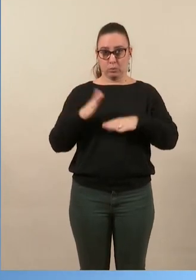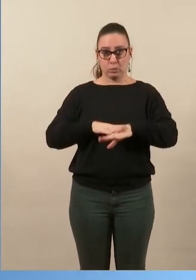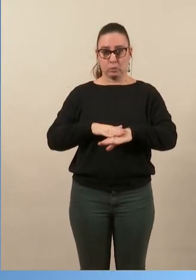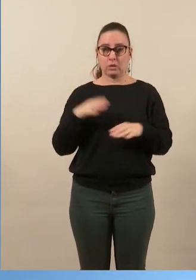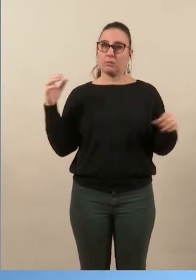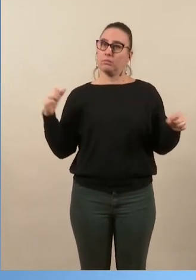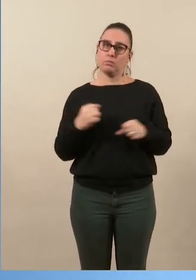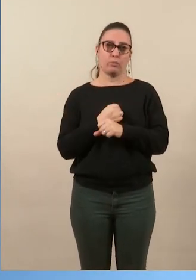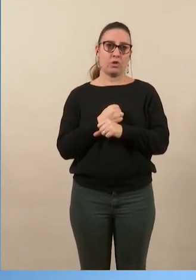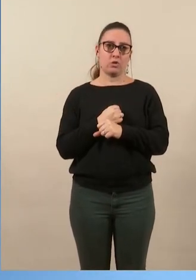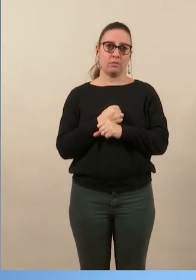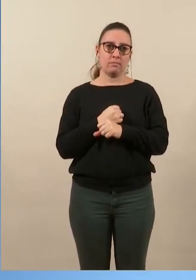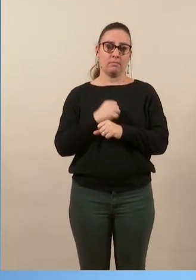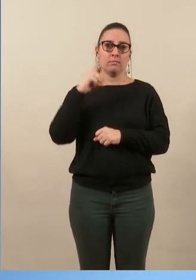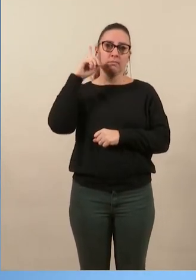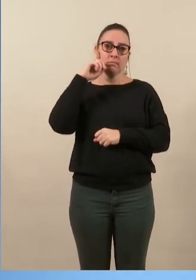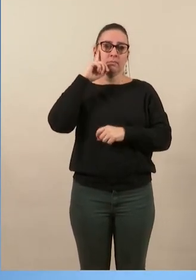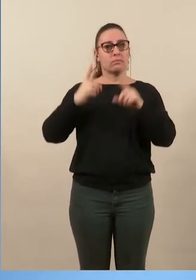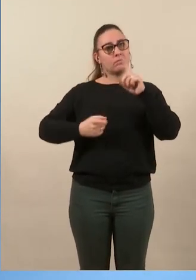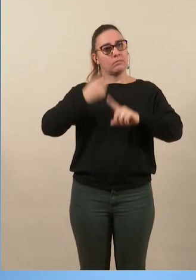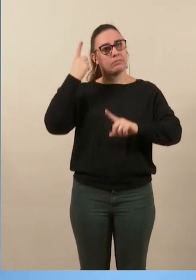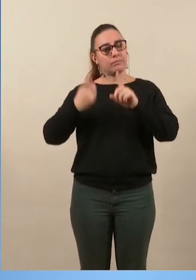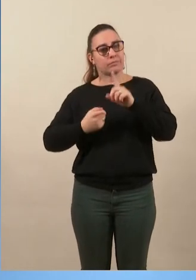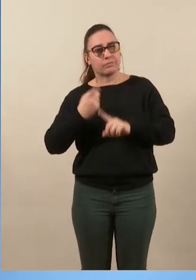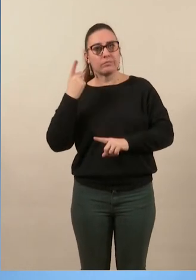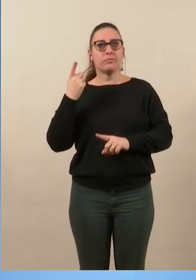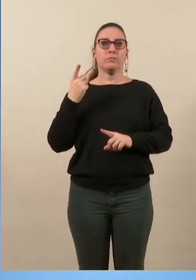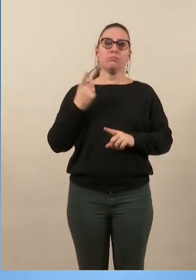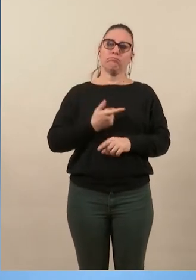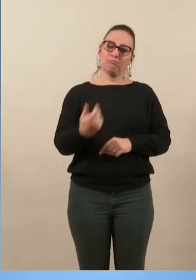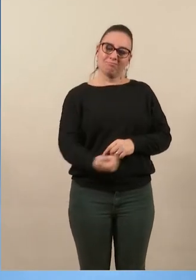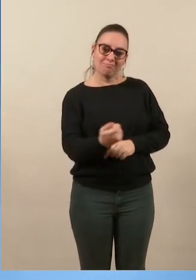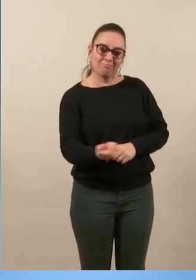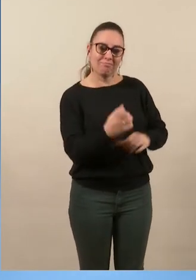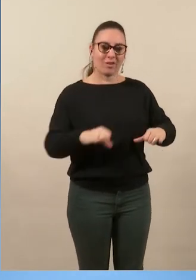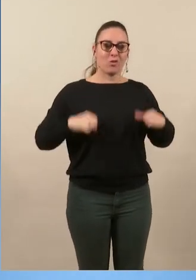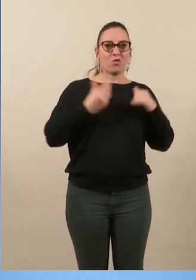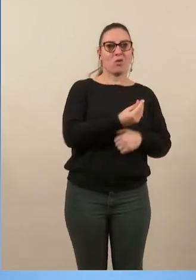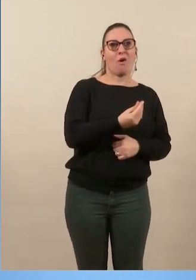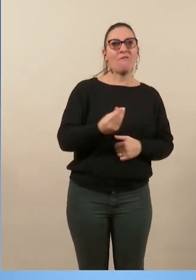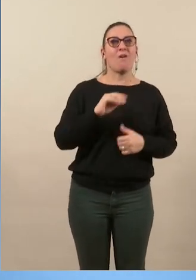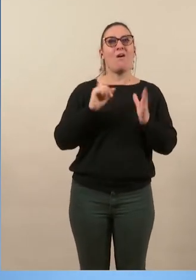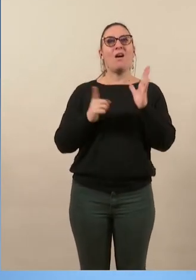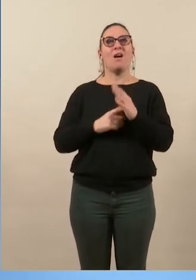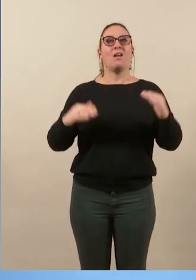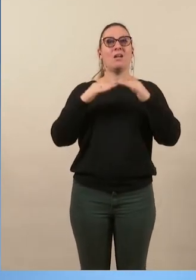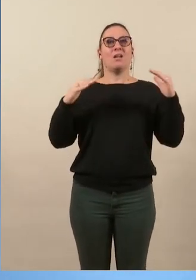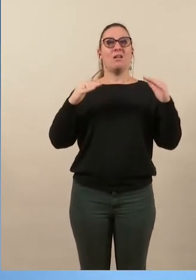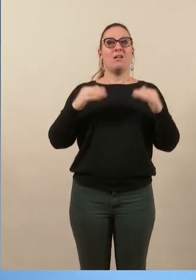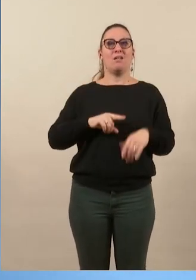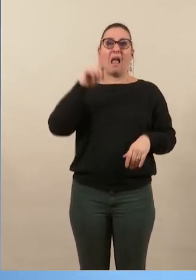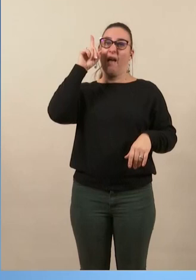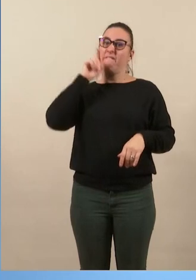dommage que pour des choses aussi importantes que éduquer les jeunes enfants à l'égalité des droits bah ce soit que des femmes qui